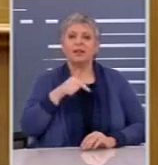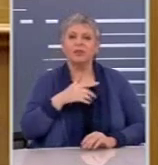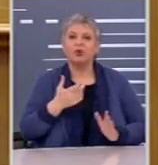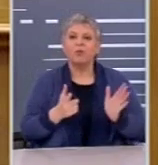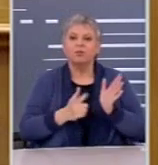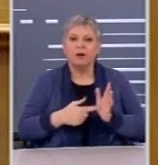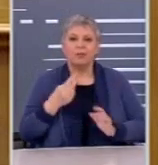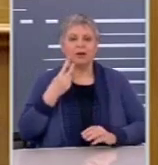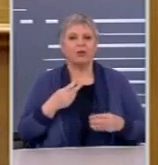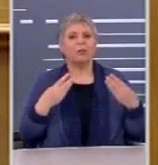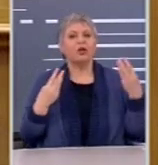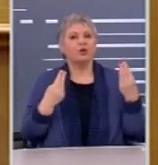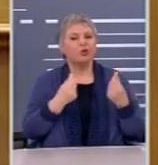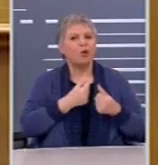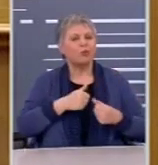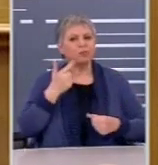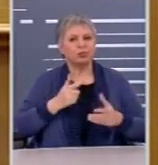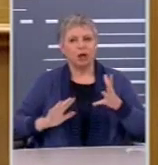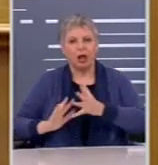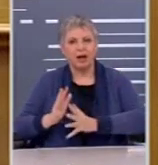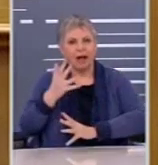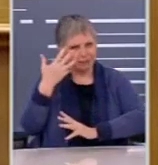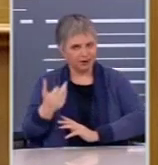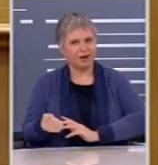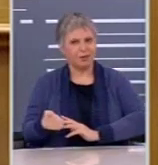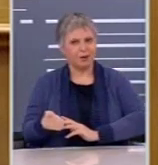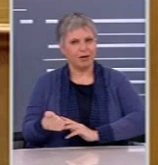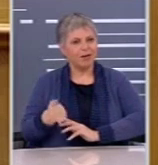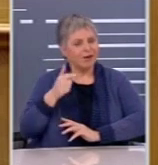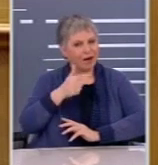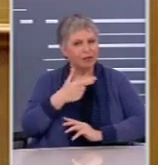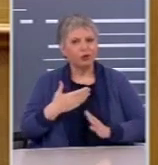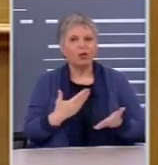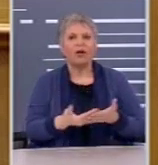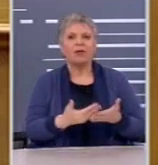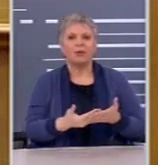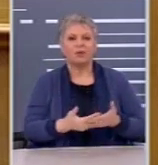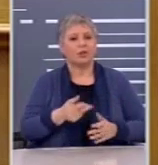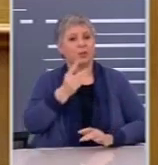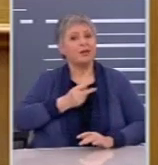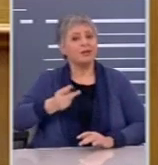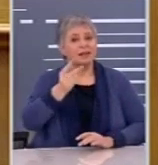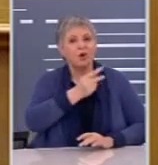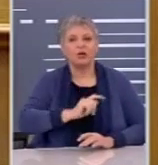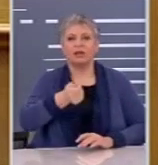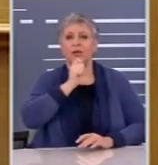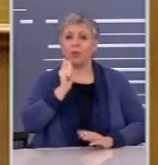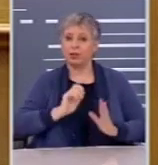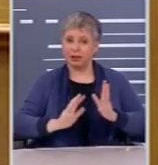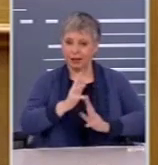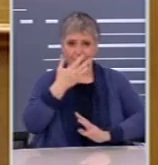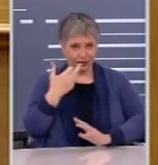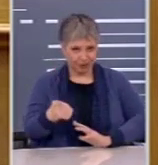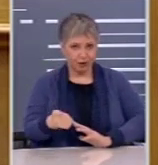θα κρίνουν την πραγματική ανάπτυξη της χώρας μας, την πραγματική κοινωνική και πολιτική ανάπτυξη της χώρας μας.